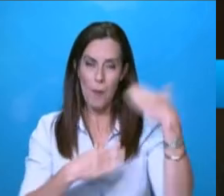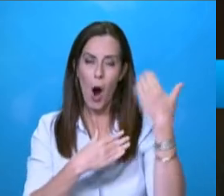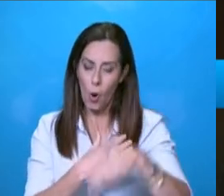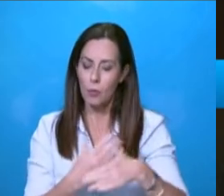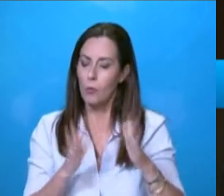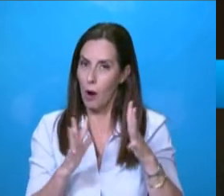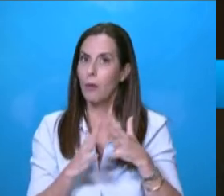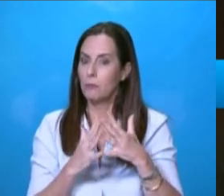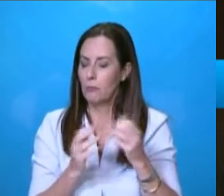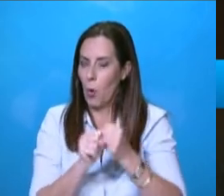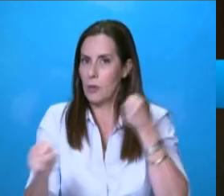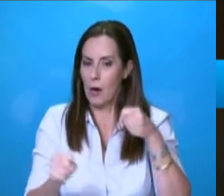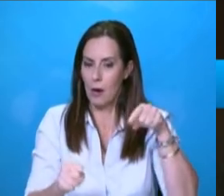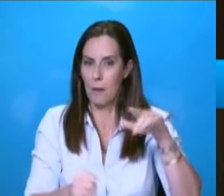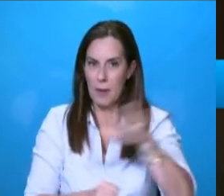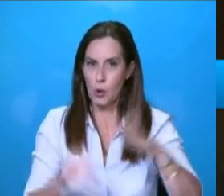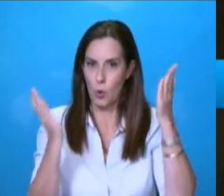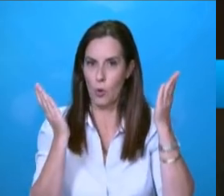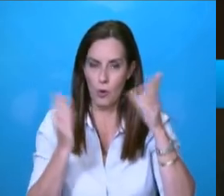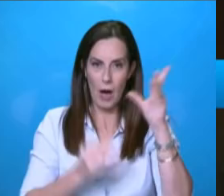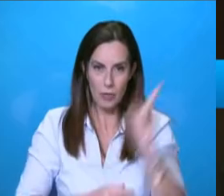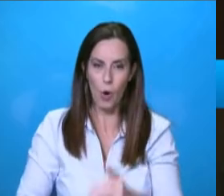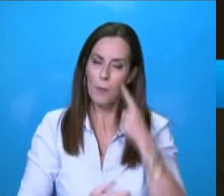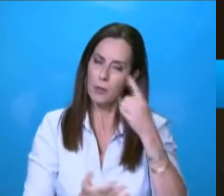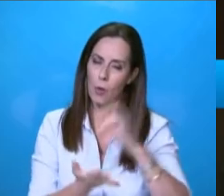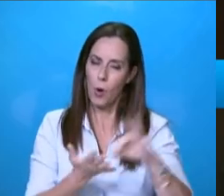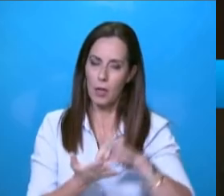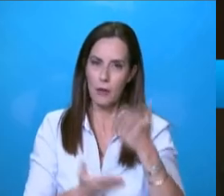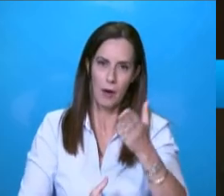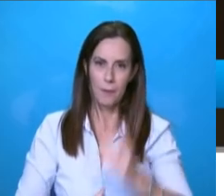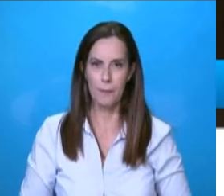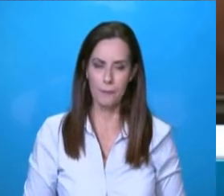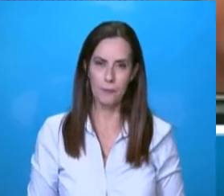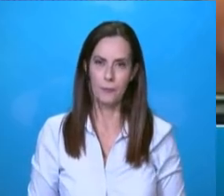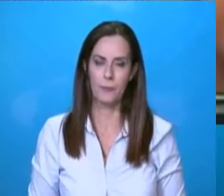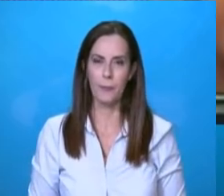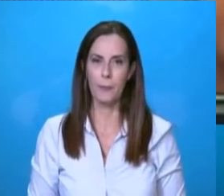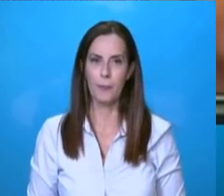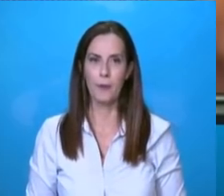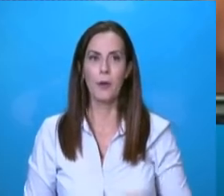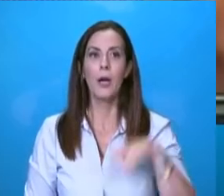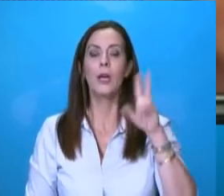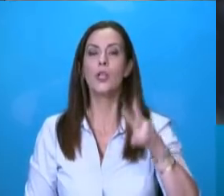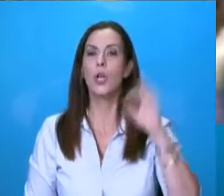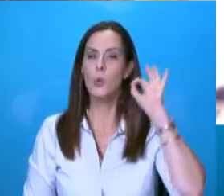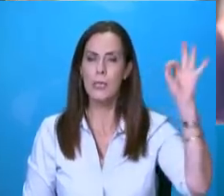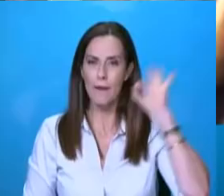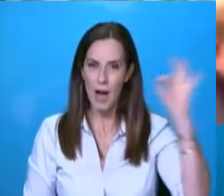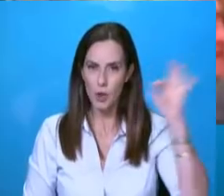כך דרמטיות כאן, הנה הכתבה שעשיתי עם ברוך גואטה הצלם, הנה. יש לנו אזהרת צבע